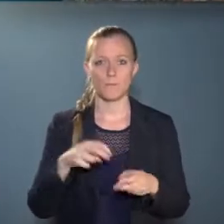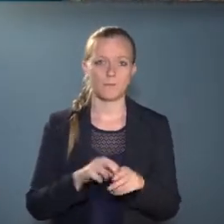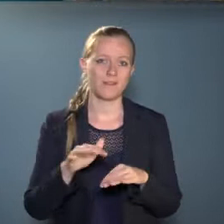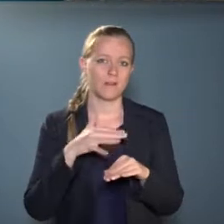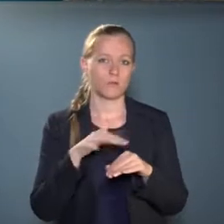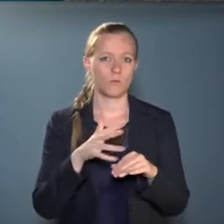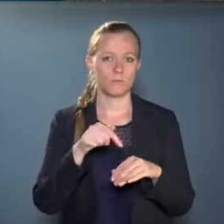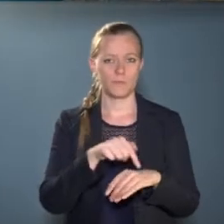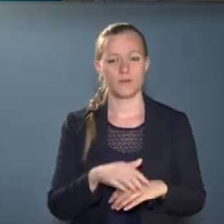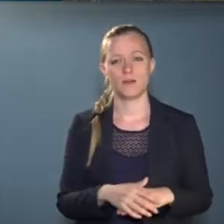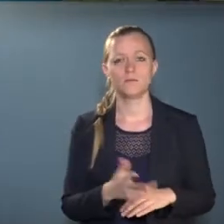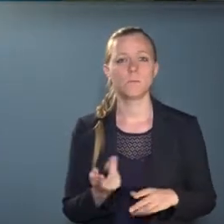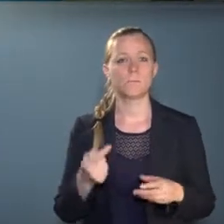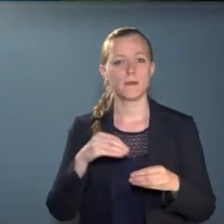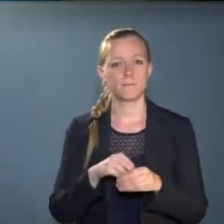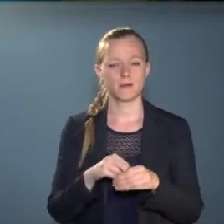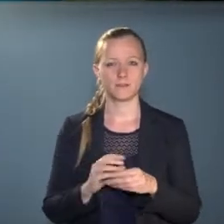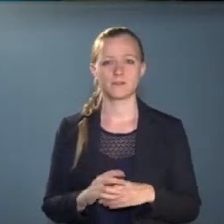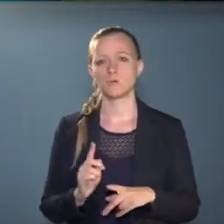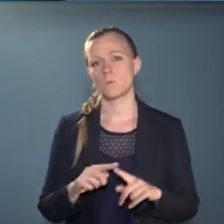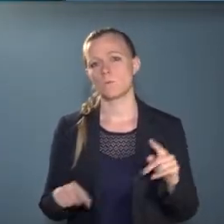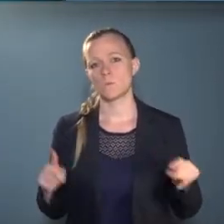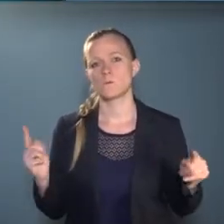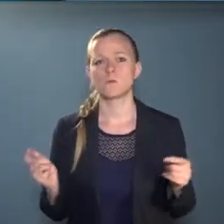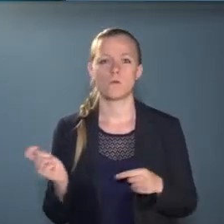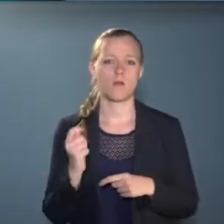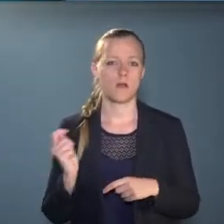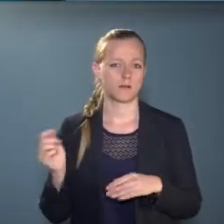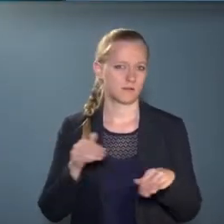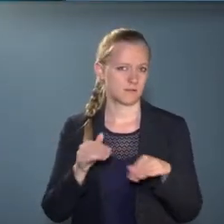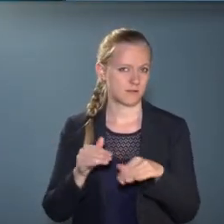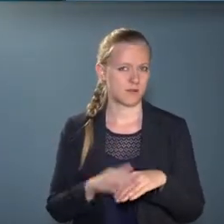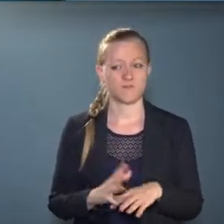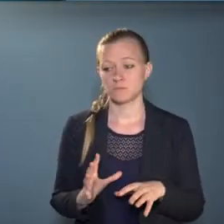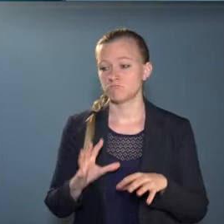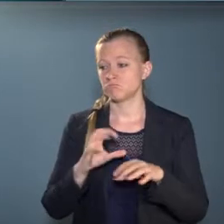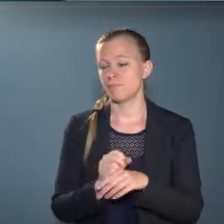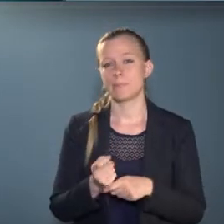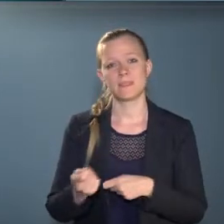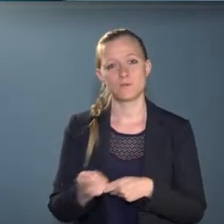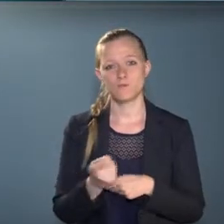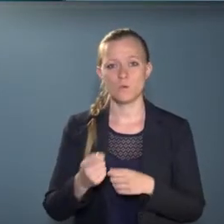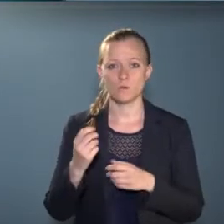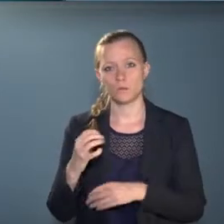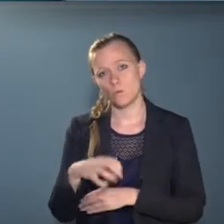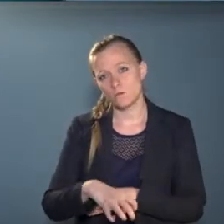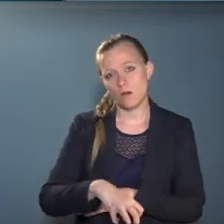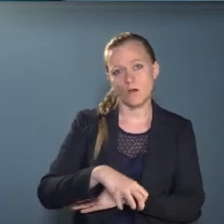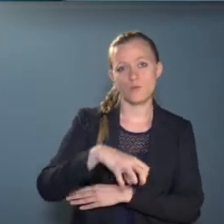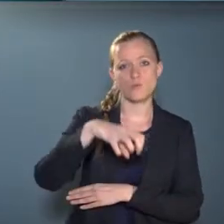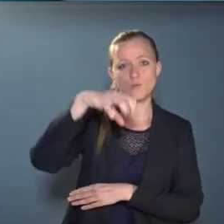helikopterbe, bemásznak különböző harci járműekbe, fölkapaszkodnak a tűzoltóautó darujára és a